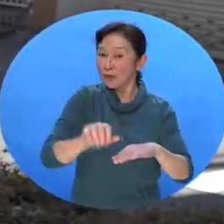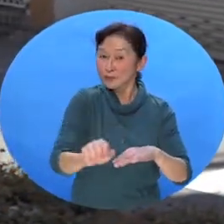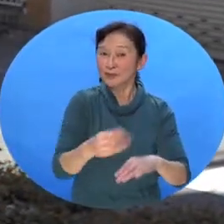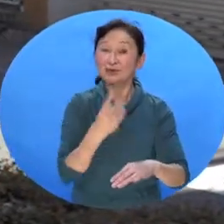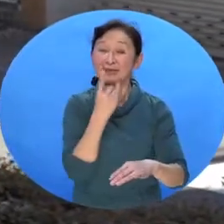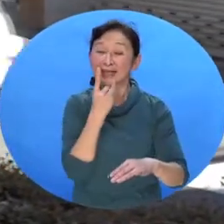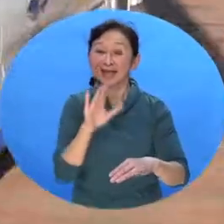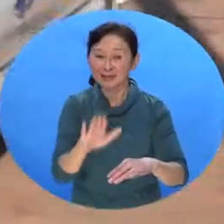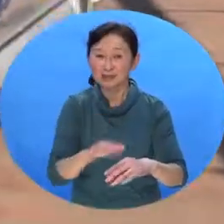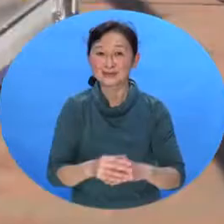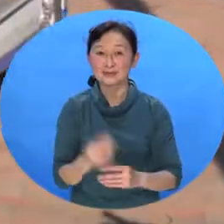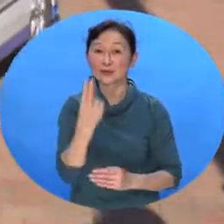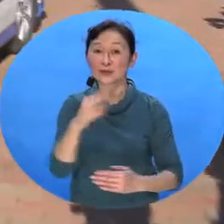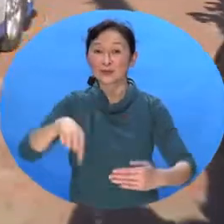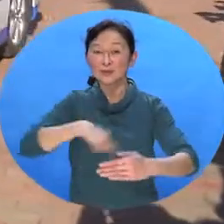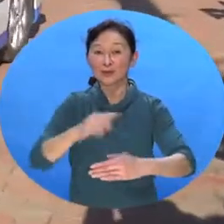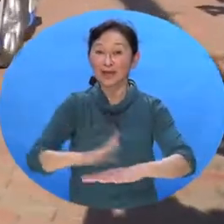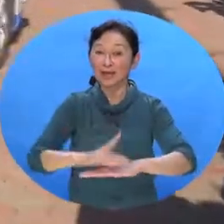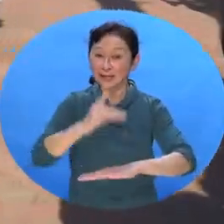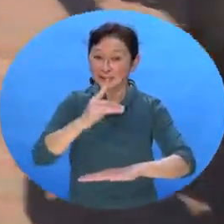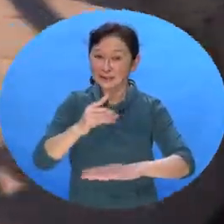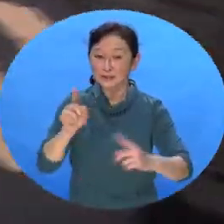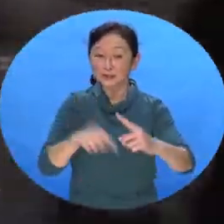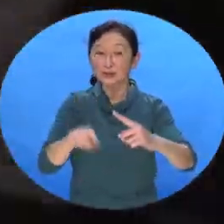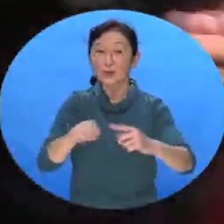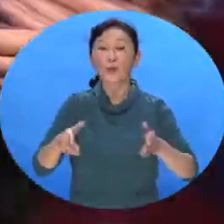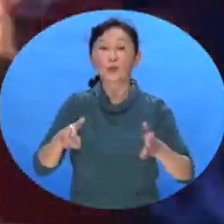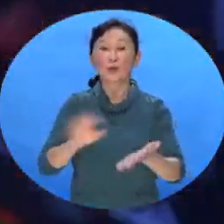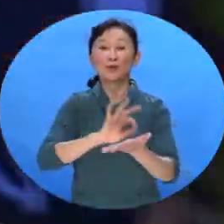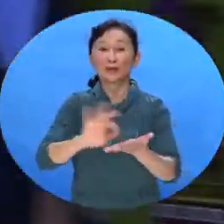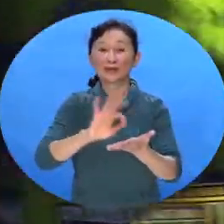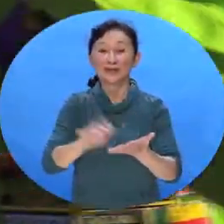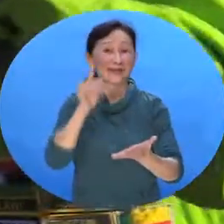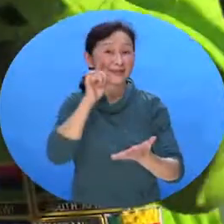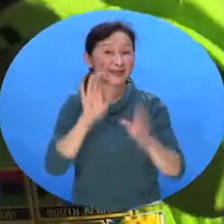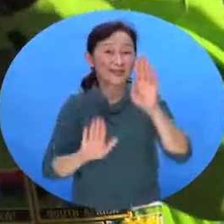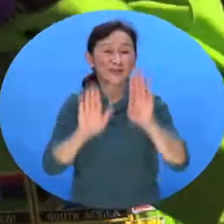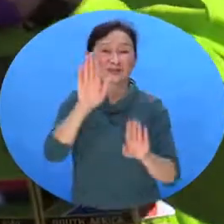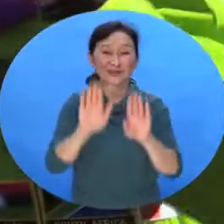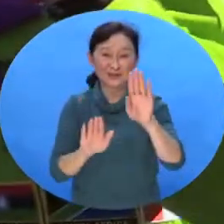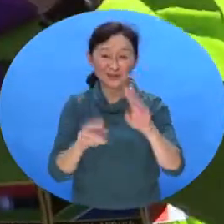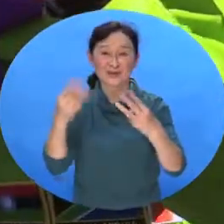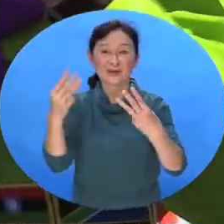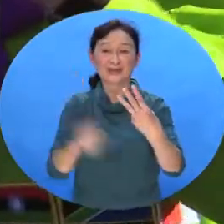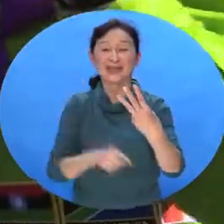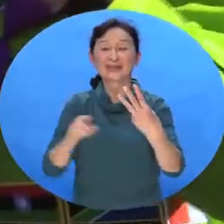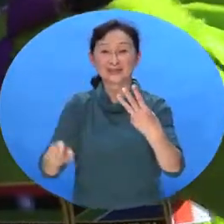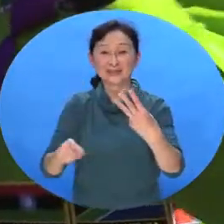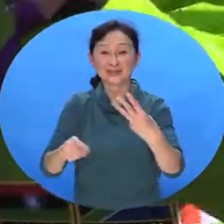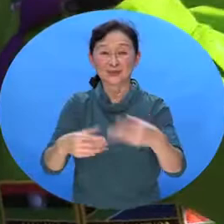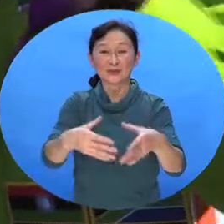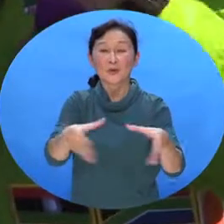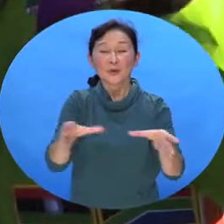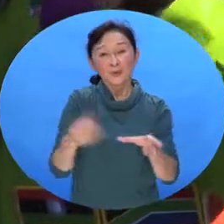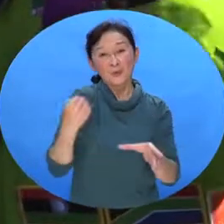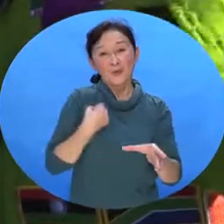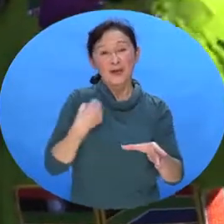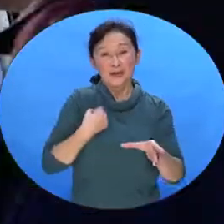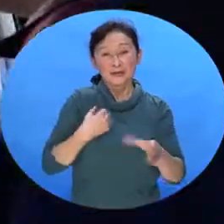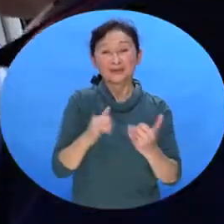。都内初、市街地の公道を利用した実験の様子をサンガガヘッツがリポートします